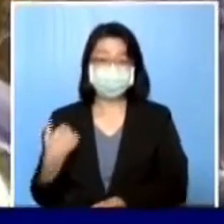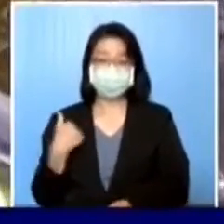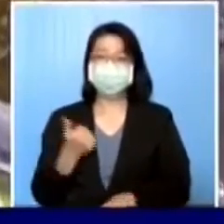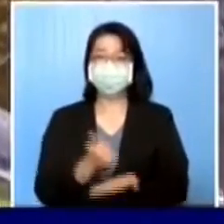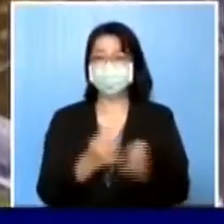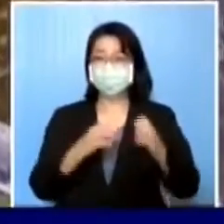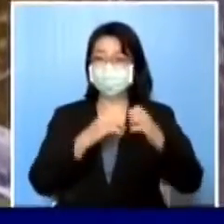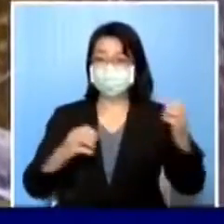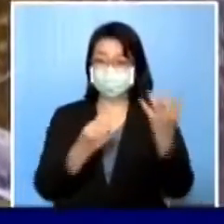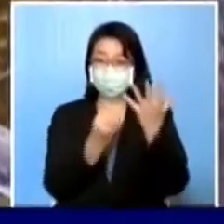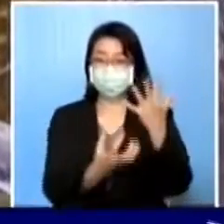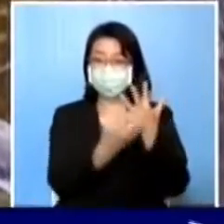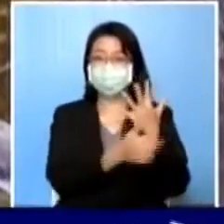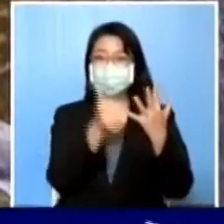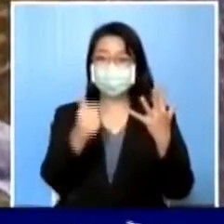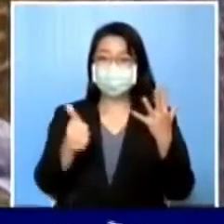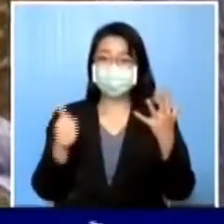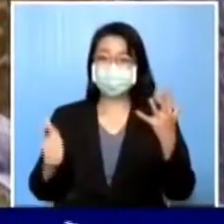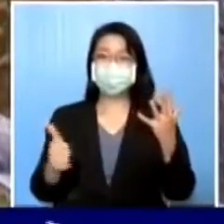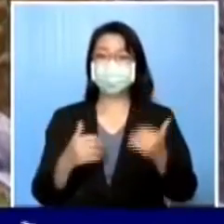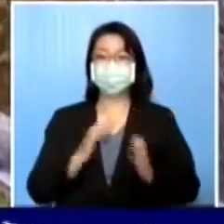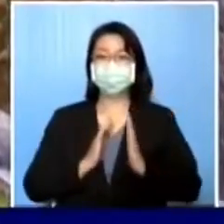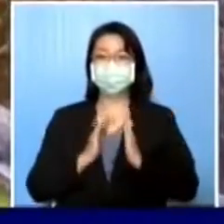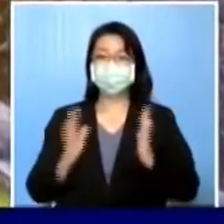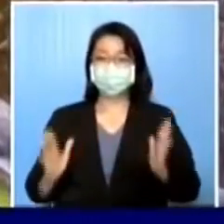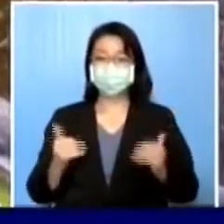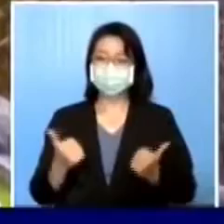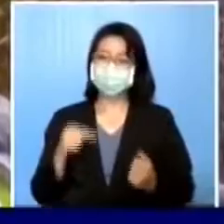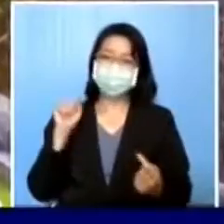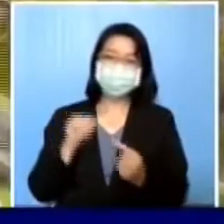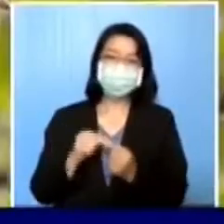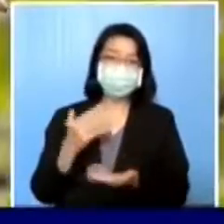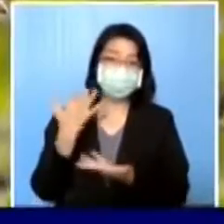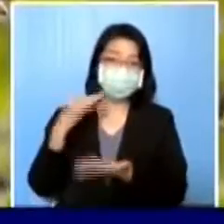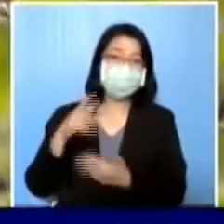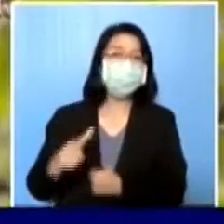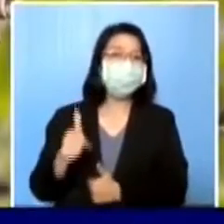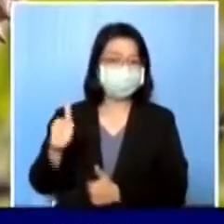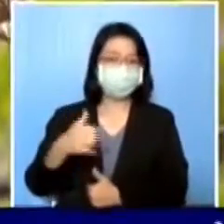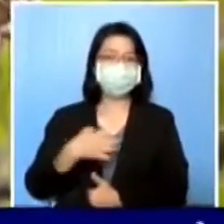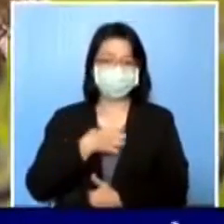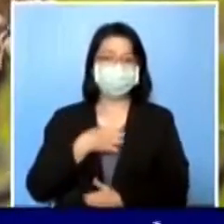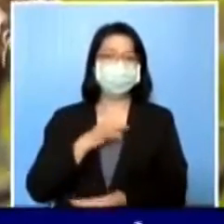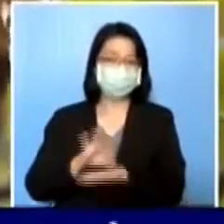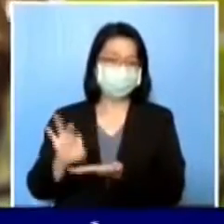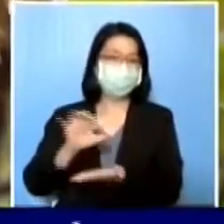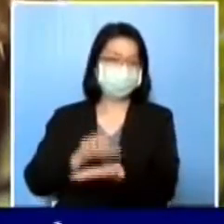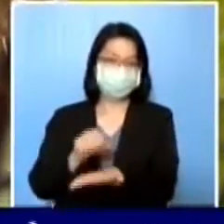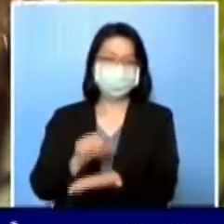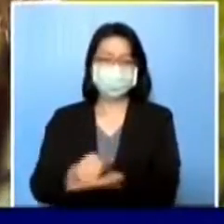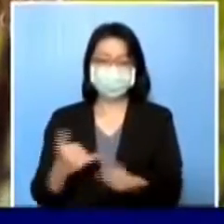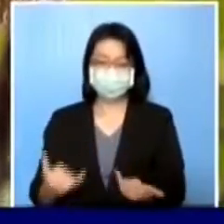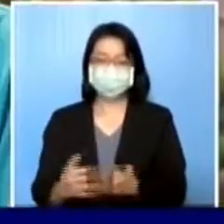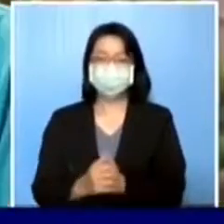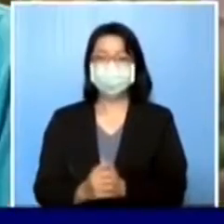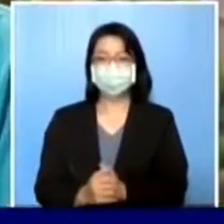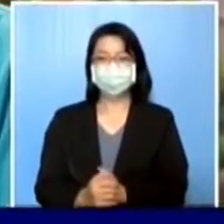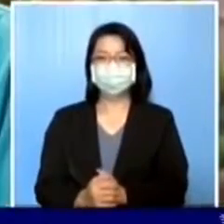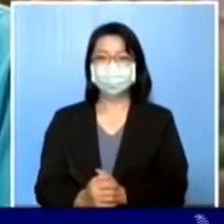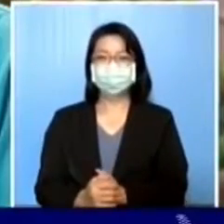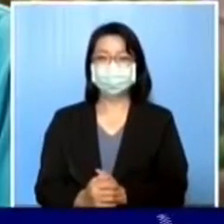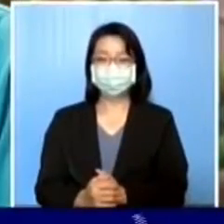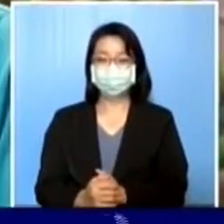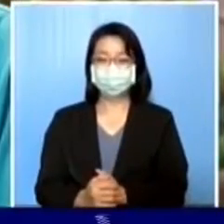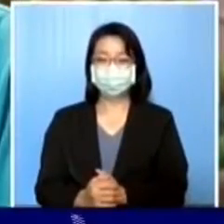ภาพทั้งเนื้อและรสชาติที่เป็นเอกลักษณ์ตามที่ตลาดต้องการ อนาคตของทุเรียนผมคิดว่ามันน่าจะไปไกลเพรา